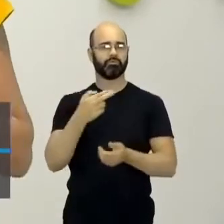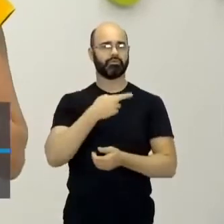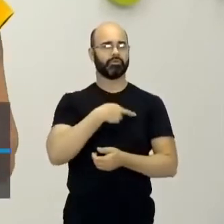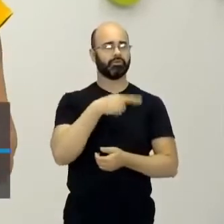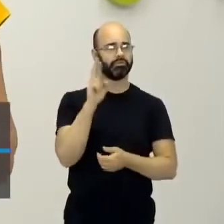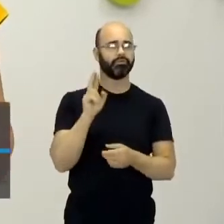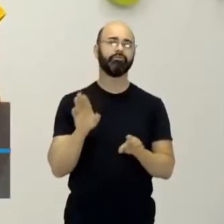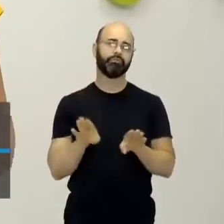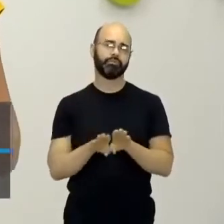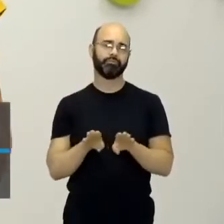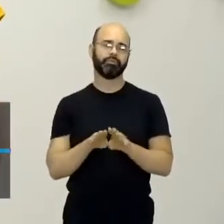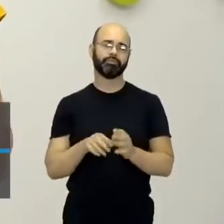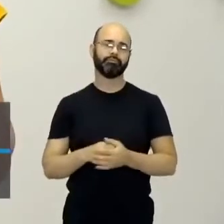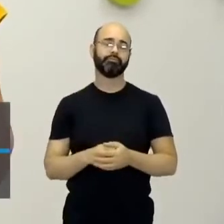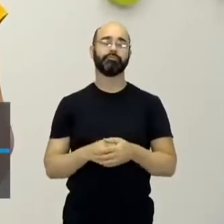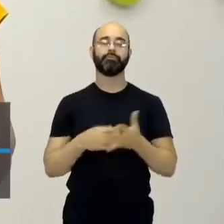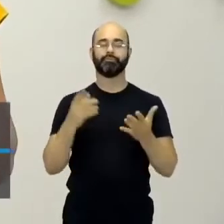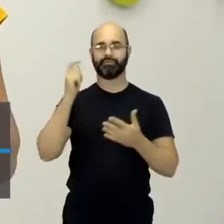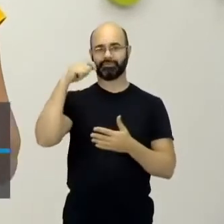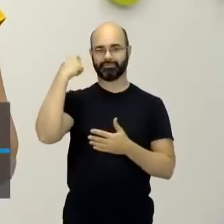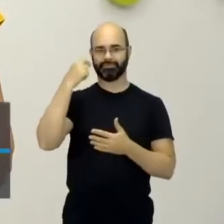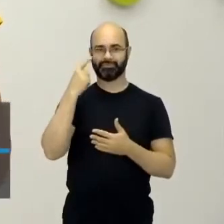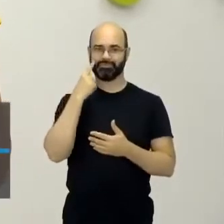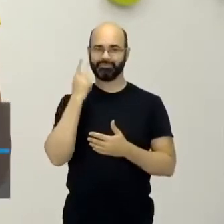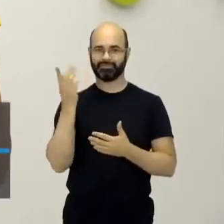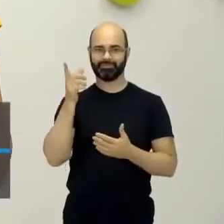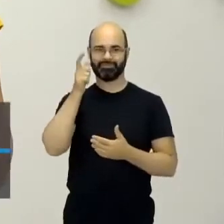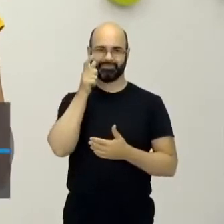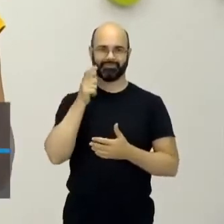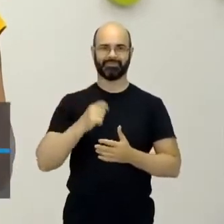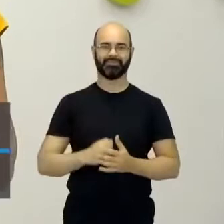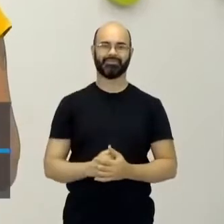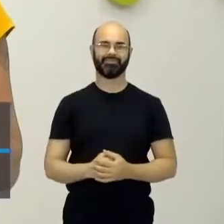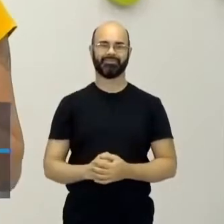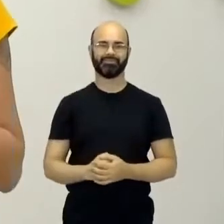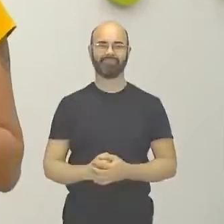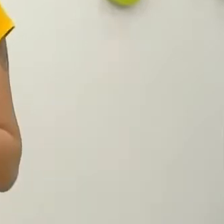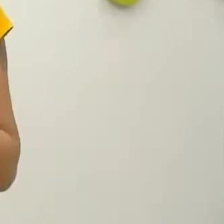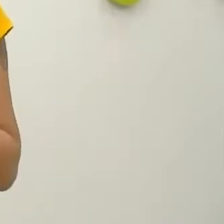eu vou deixar vocês com o vídeo, aí a gente volta a conversar.